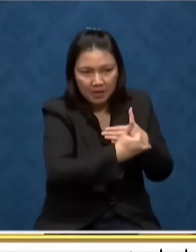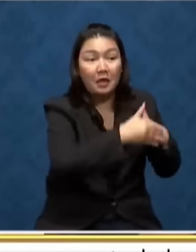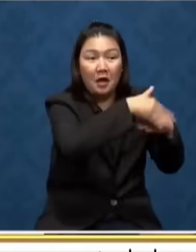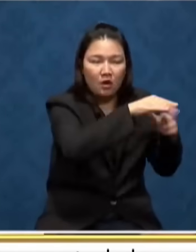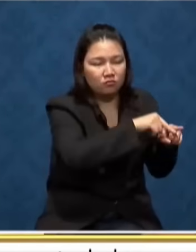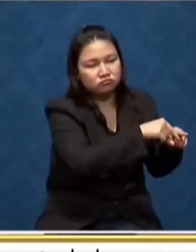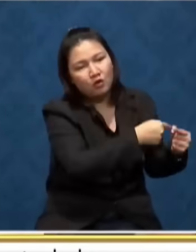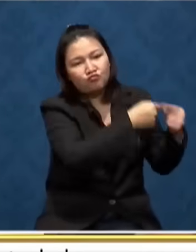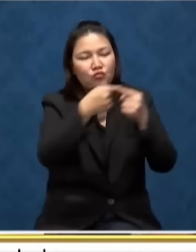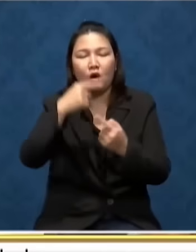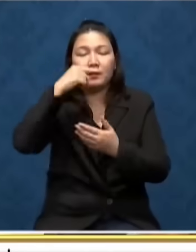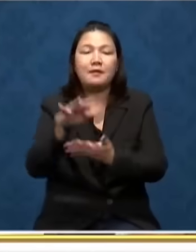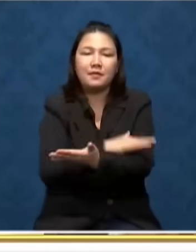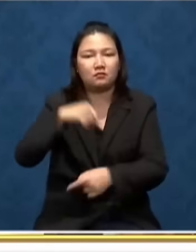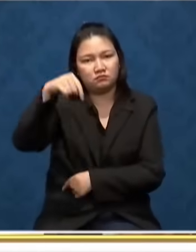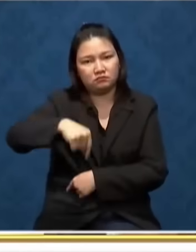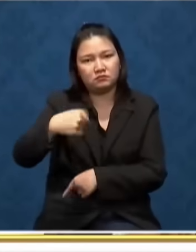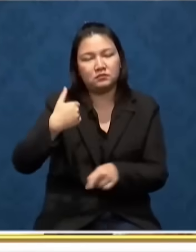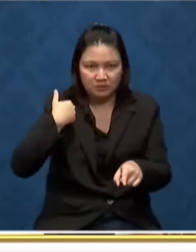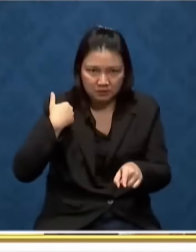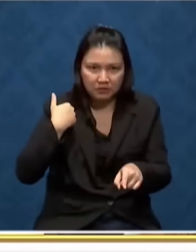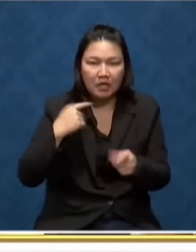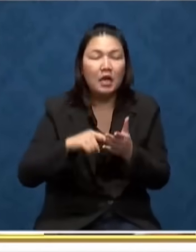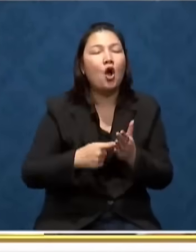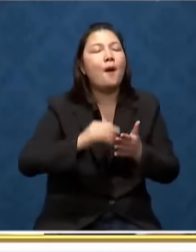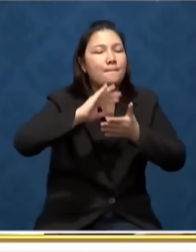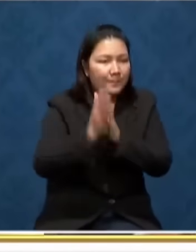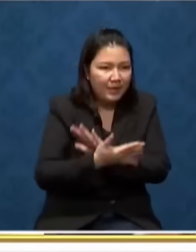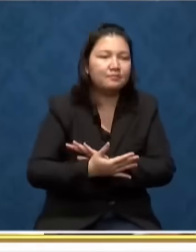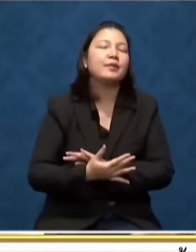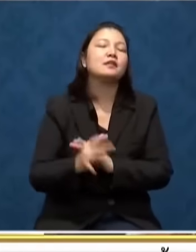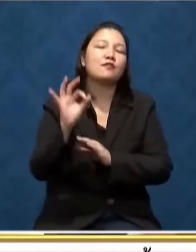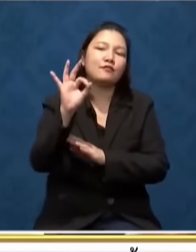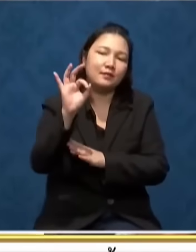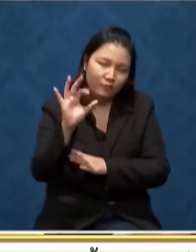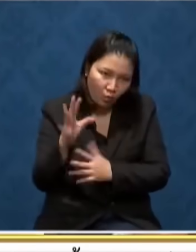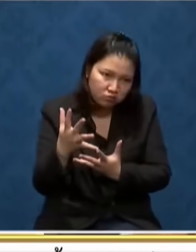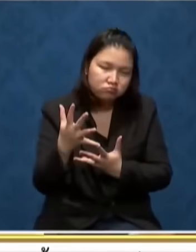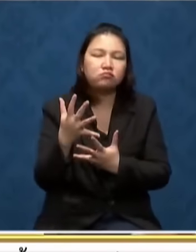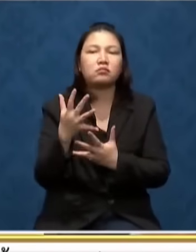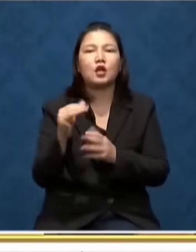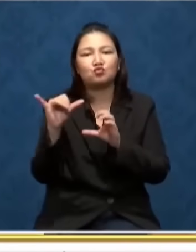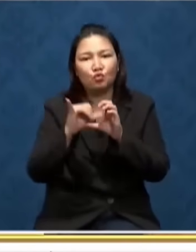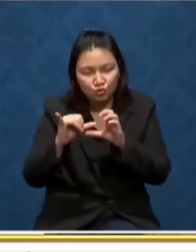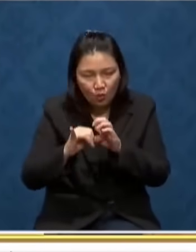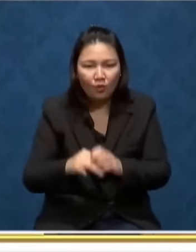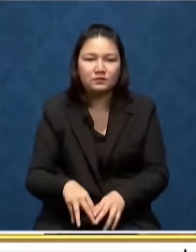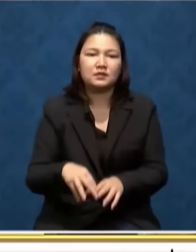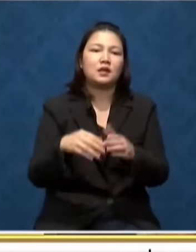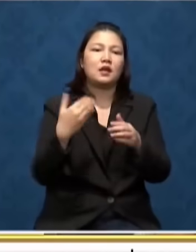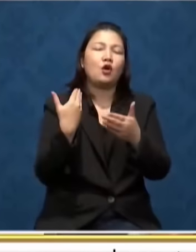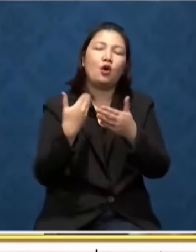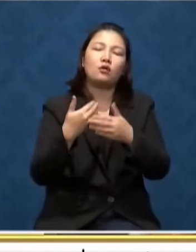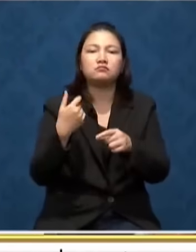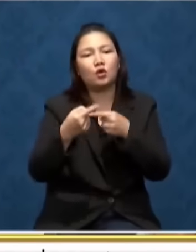รัฐบาลด้วยซ้ำนะครับผ่านเทคโนโลยีการสื่อสารทางโซเชียลมีเดียต่างๆไม่ว่าจะเป็นการส่ง SMS Email